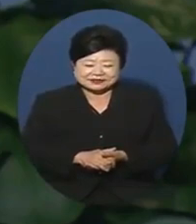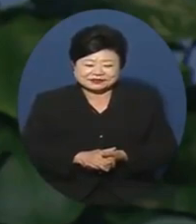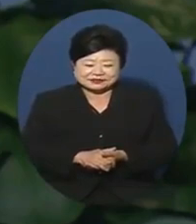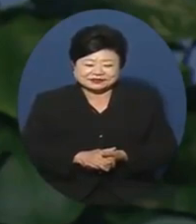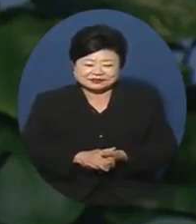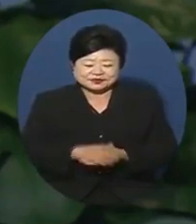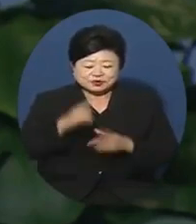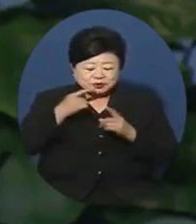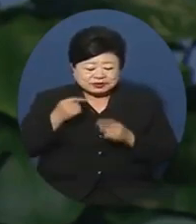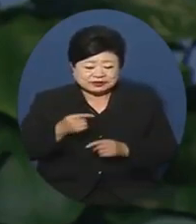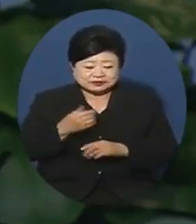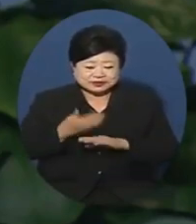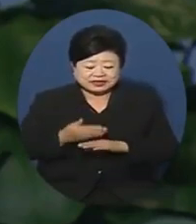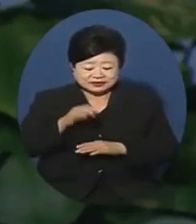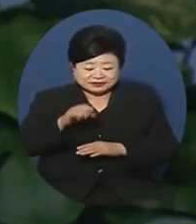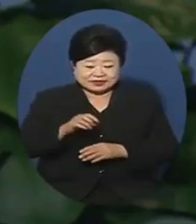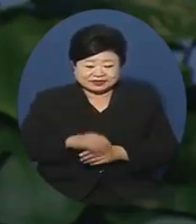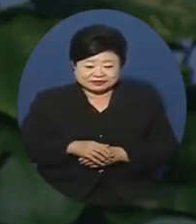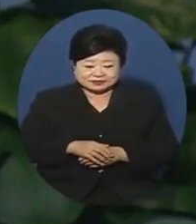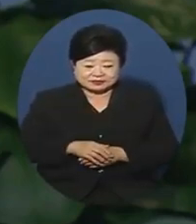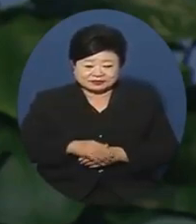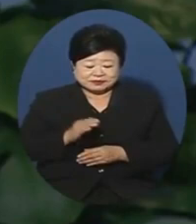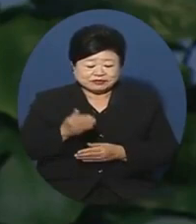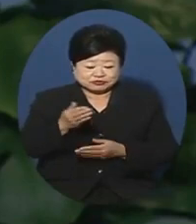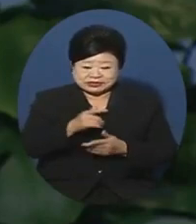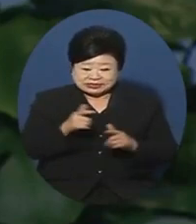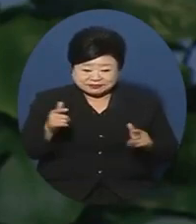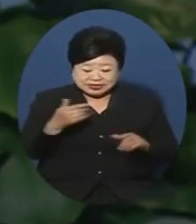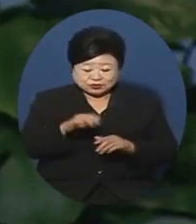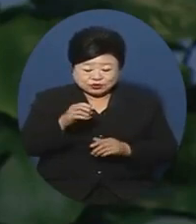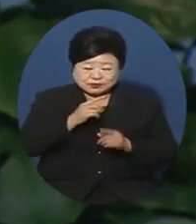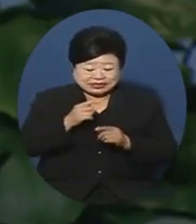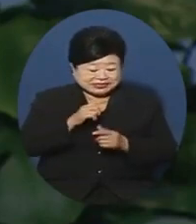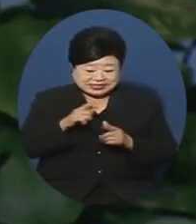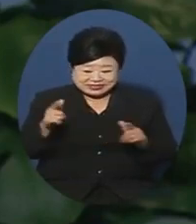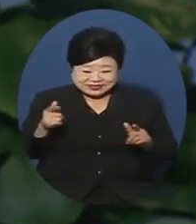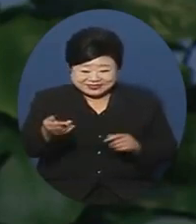제가 다른 데 가서는 이야기를 안 하겠지만